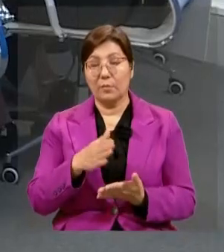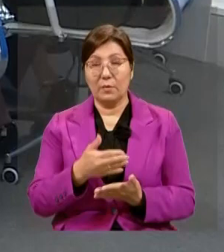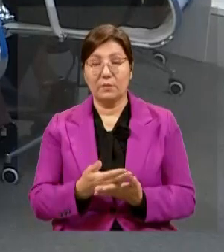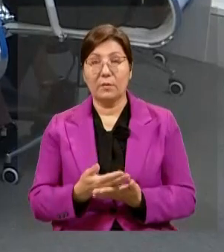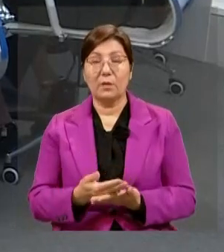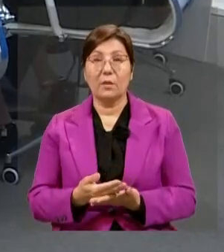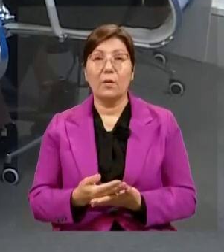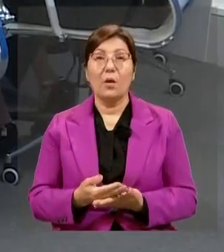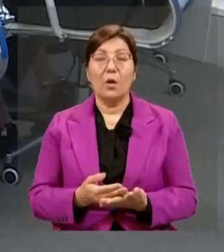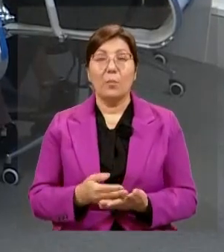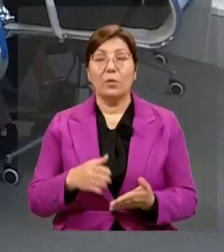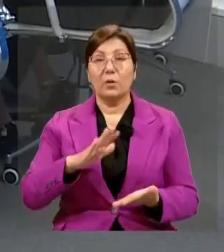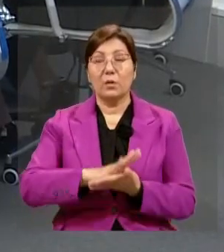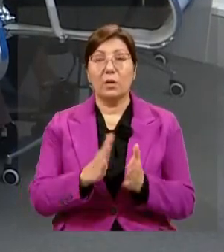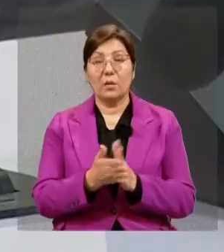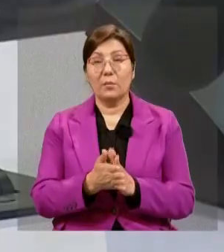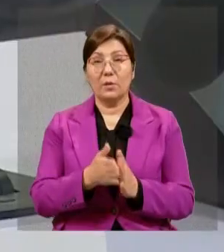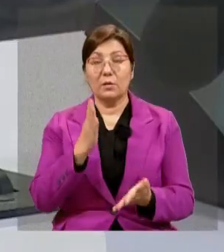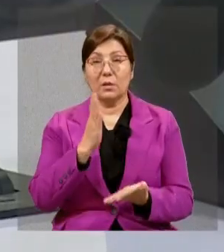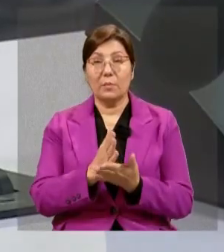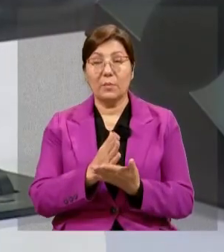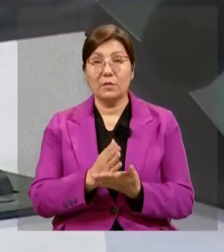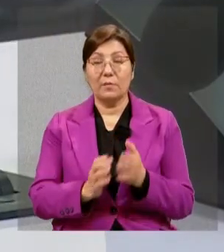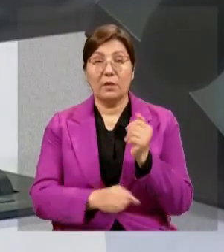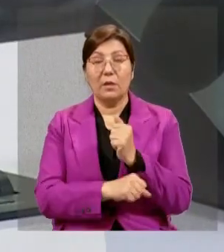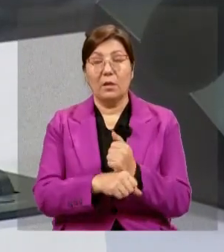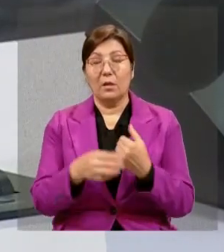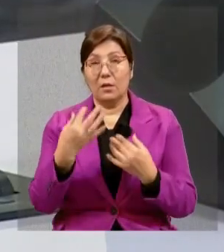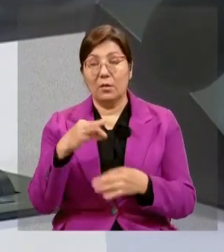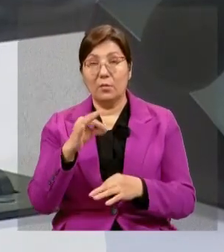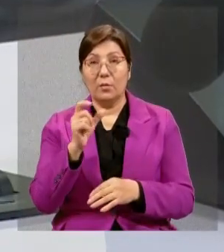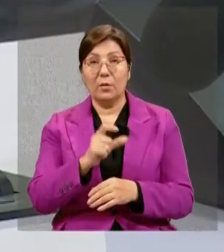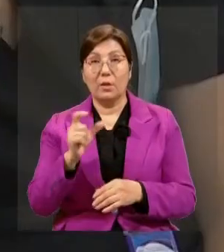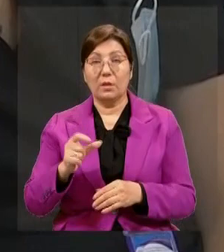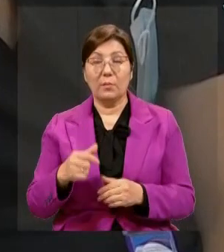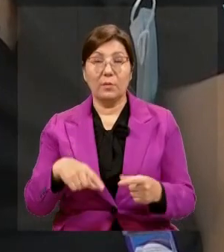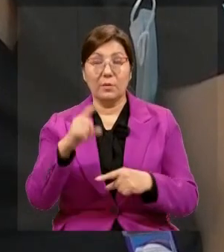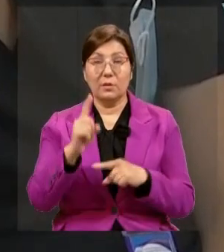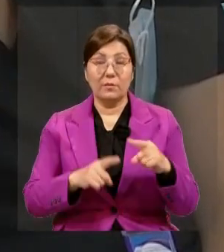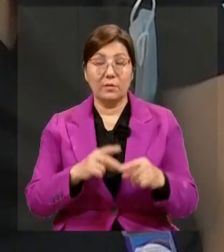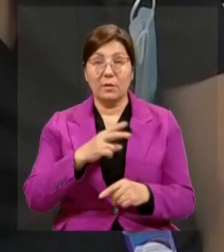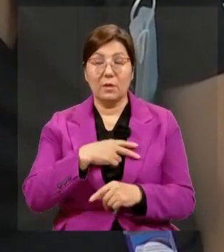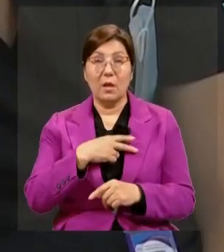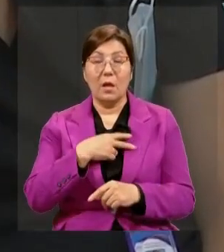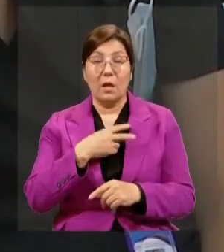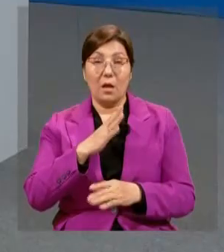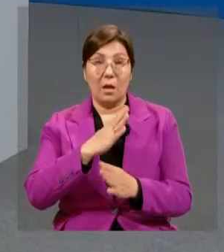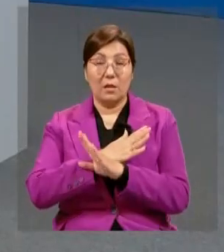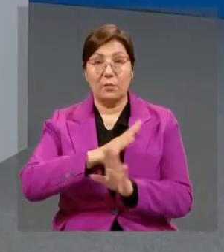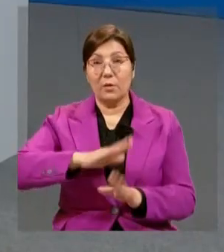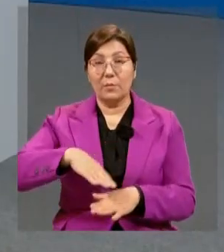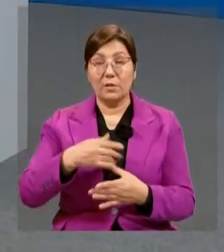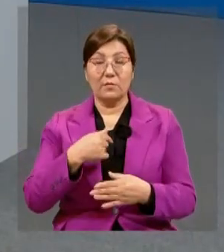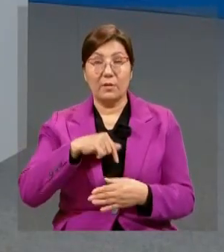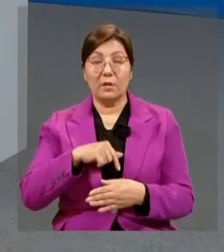жүзеге асырудың өзіндік талап ережелері бар. Сондықтан мамандар кез келген адам немесе оның жақындары қайтыс болғаннан кейін органдарын тірі